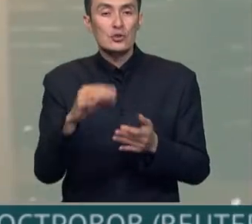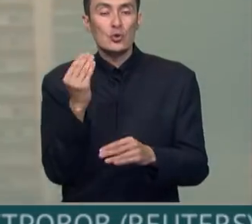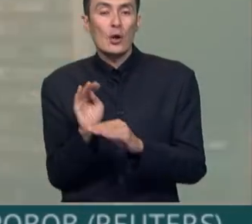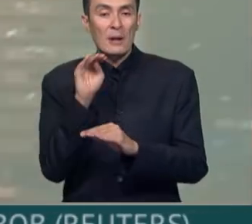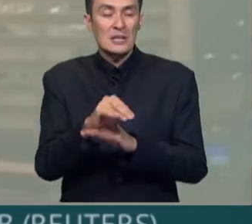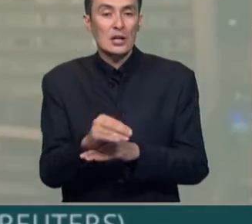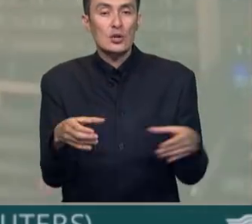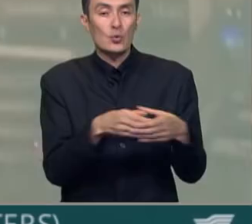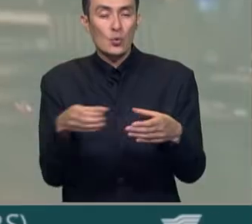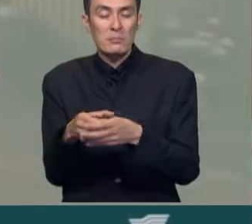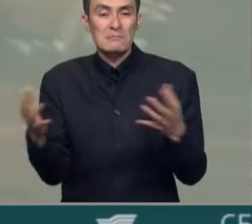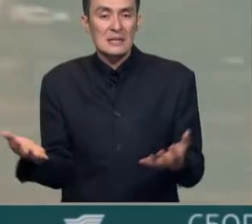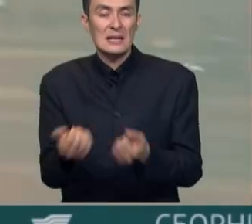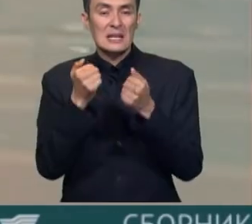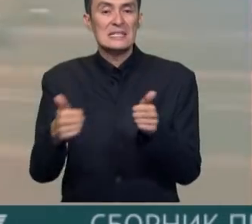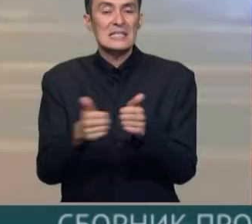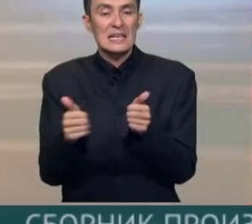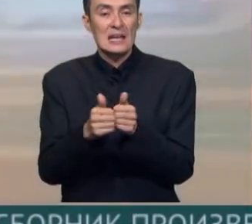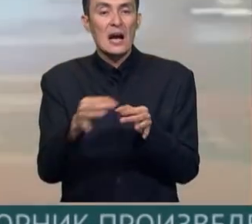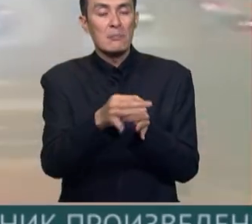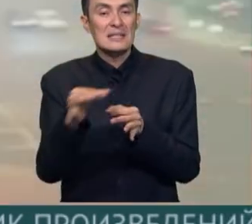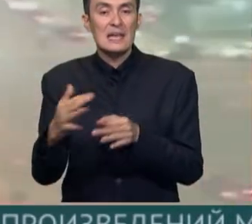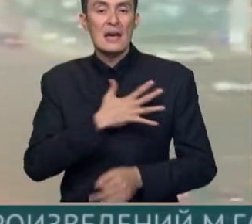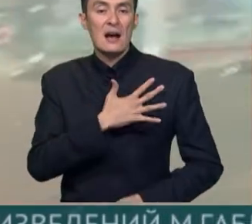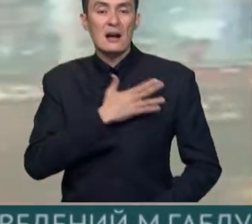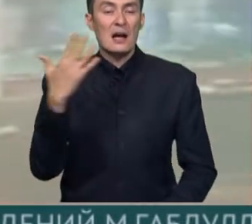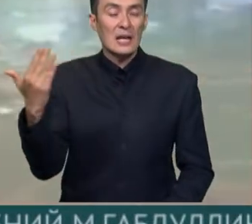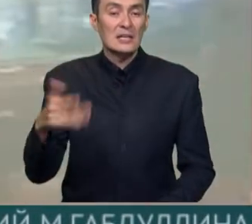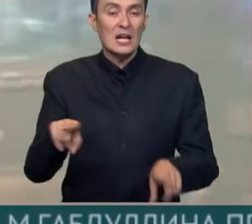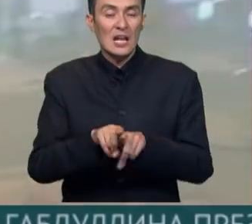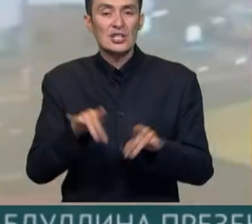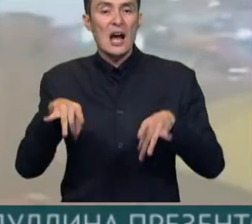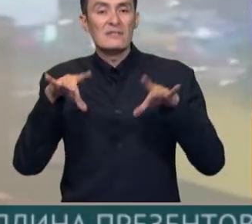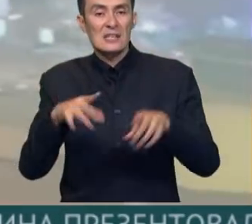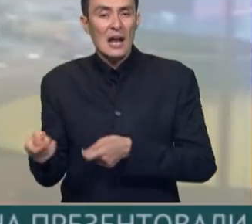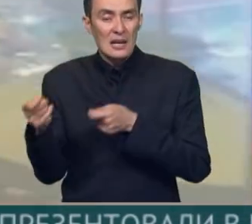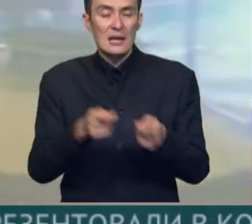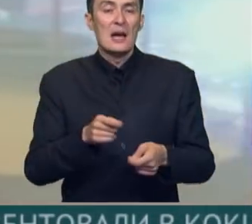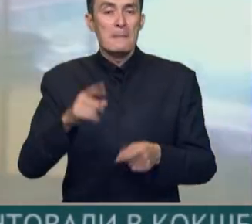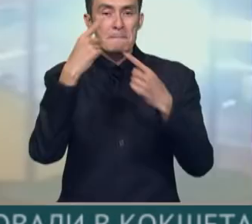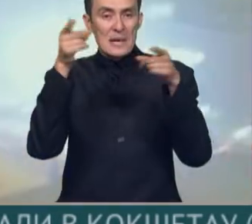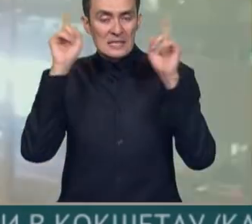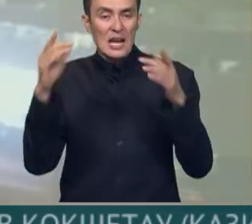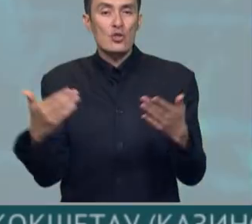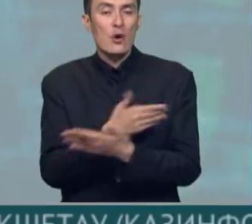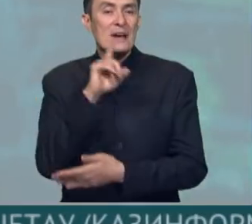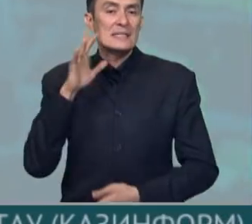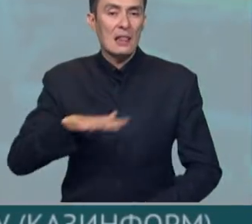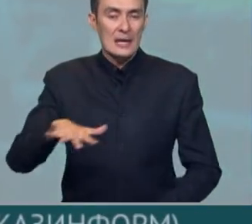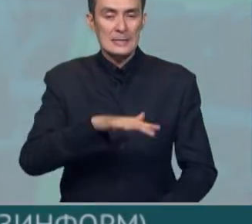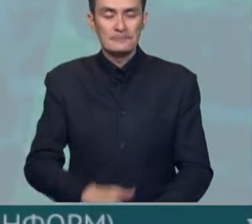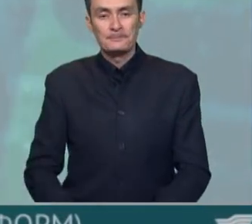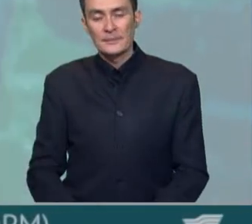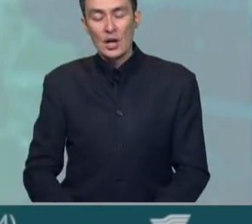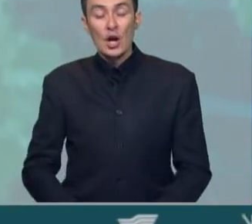стягивают дополнительные группы спасателей из соседних регионов Канады, а также из Австралии, Мексики и Новой Зеландии.